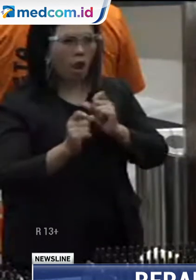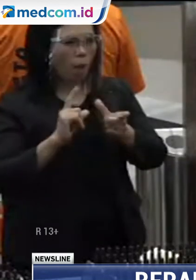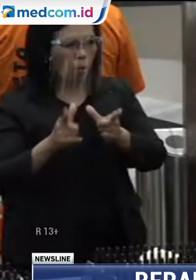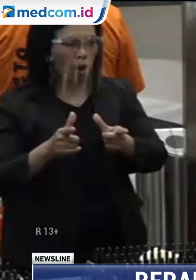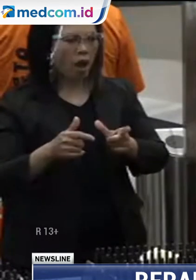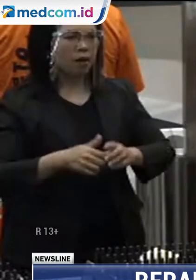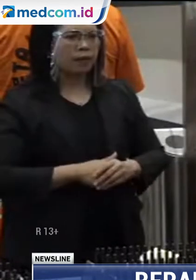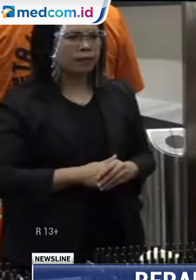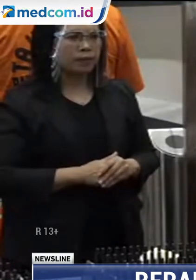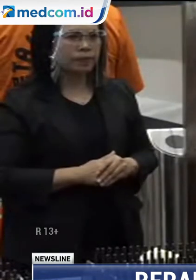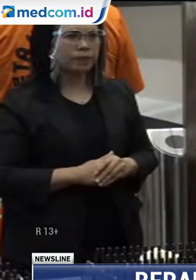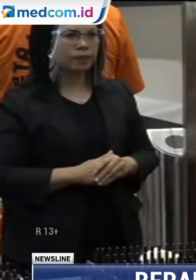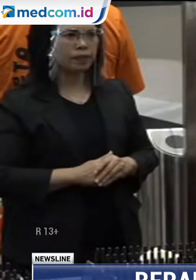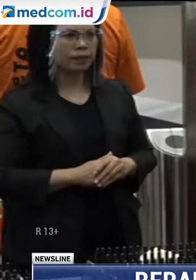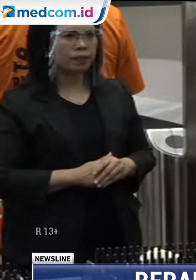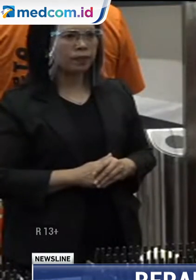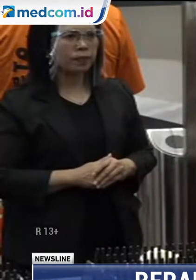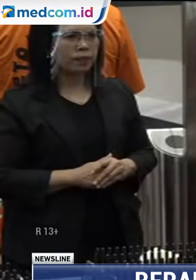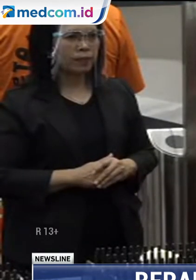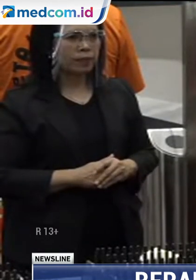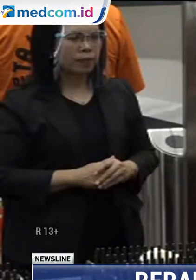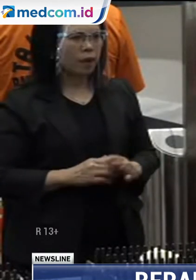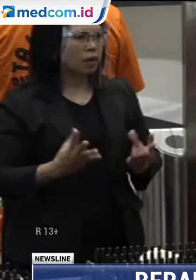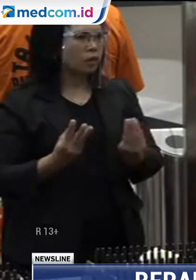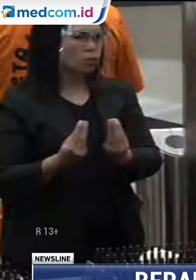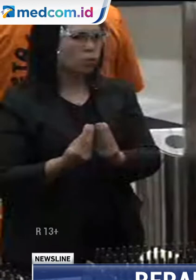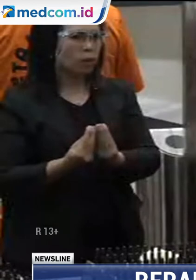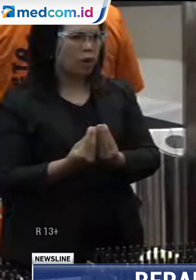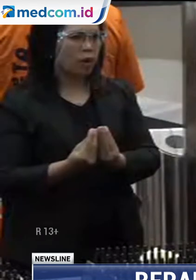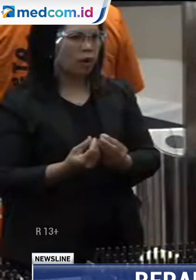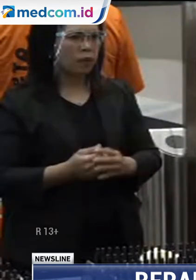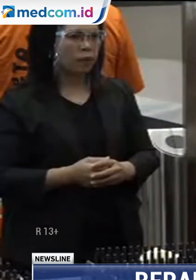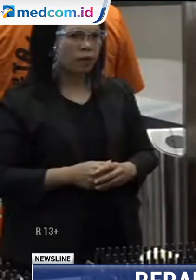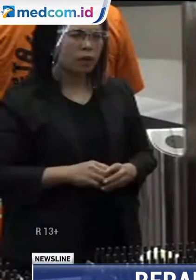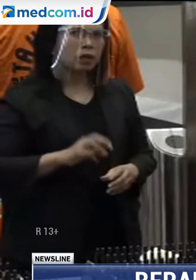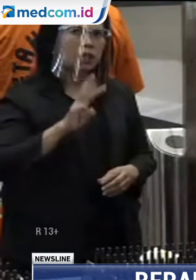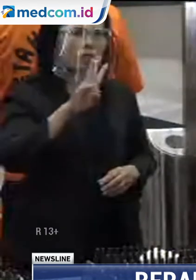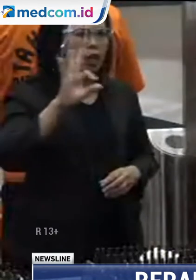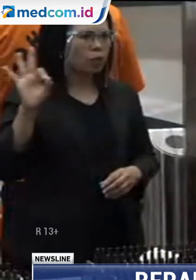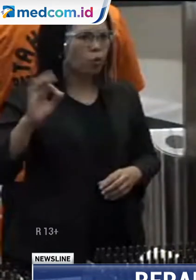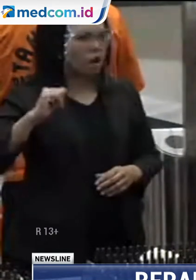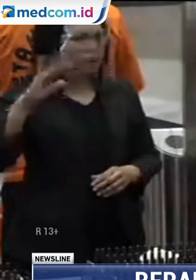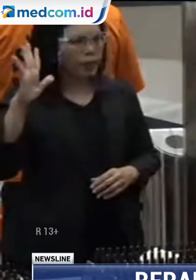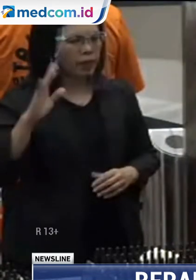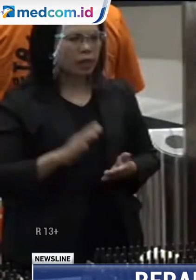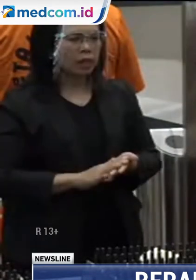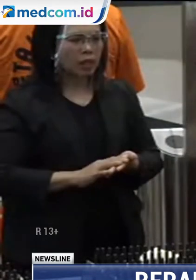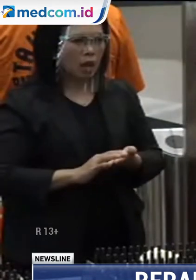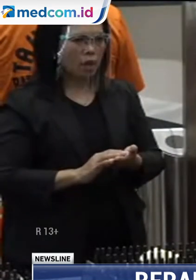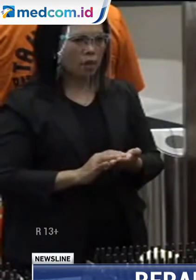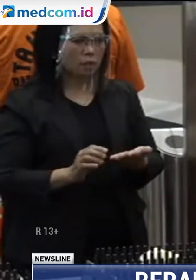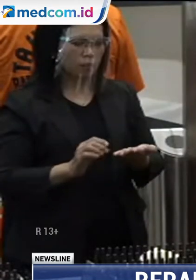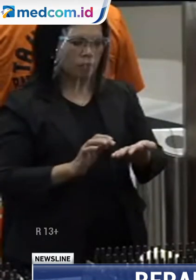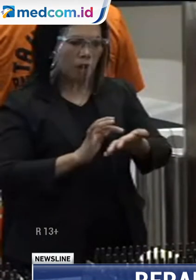Satgas Waspada Investasi bahwa sejumlah 3.000-an lebih akun yang sudah di